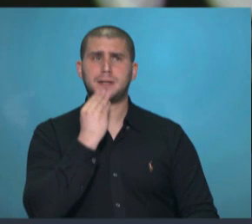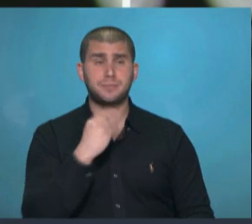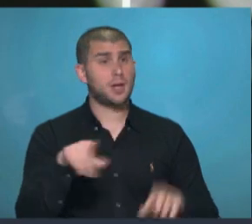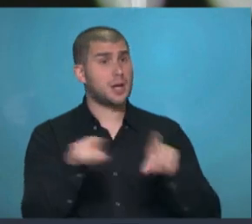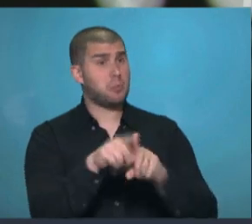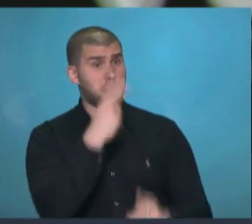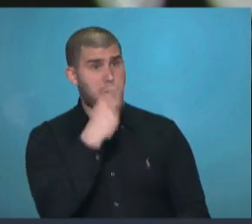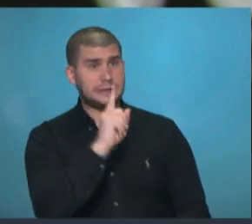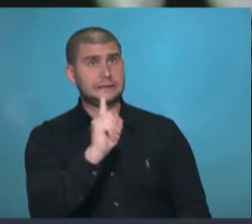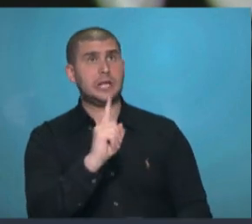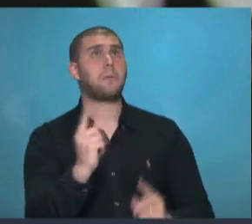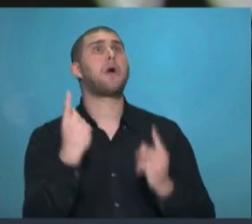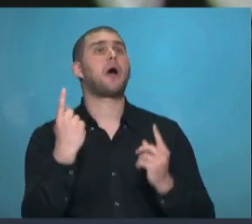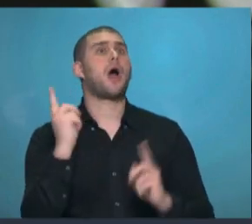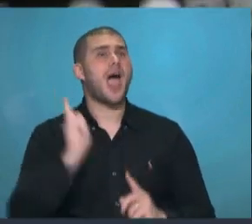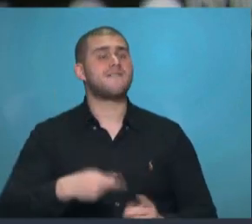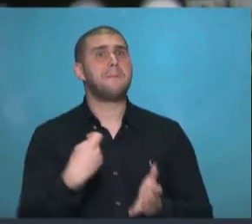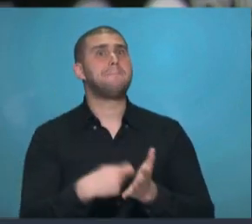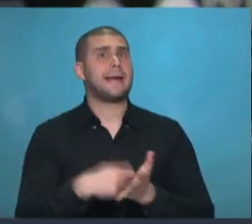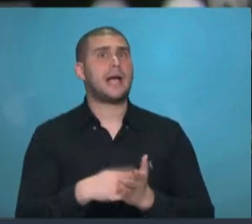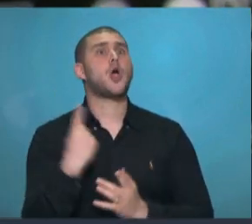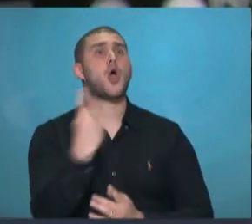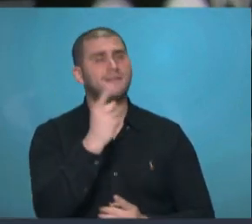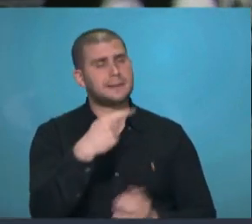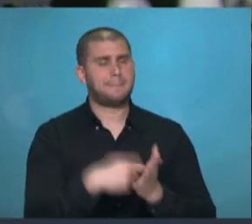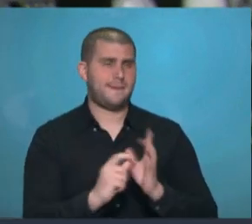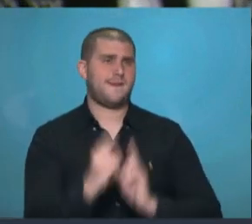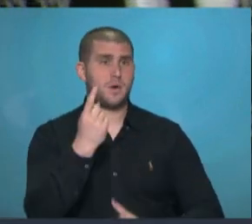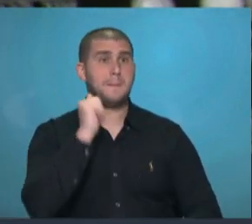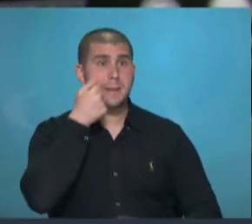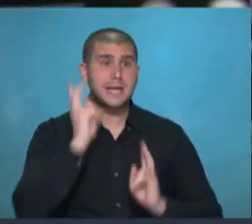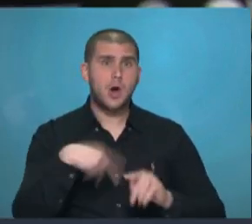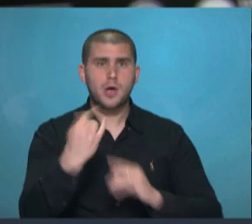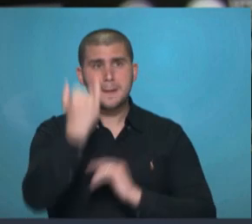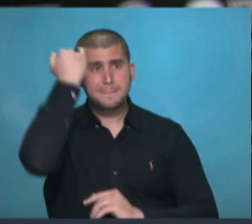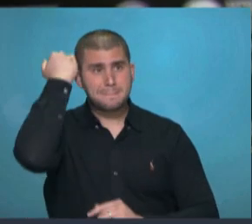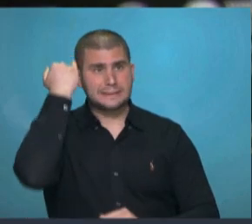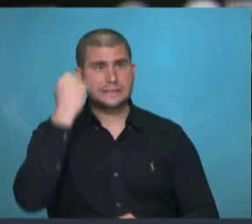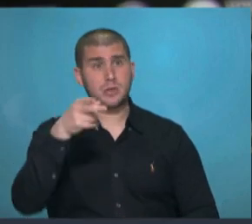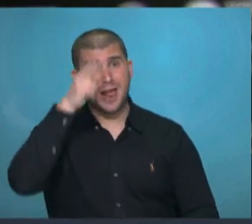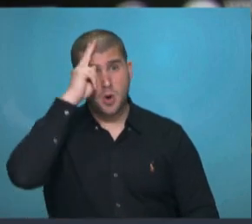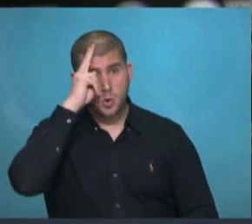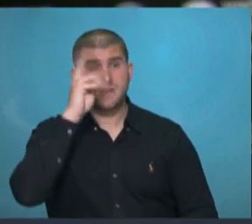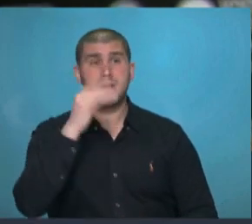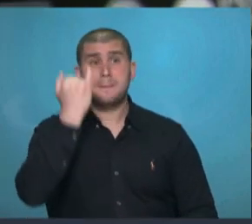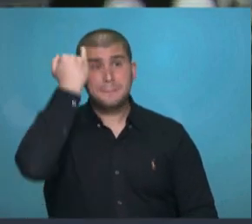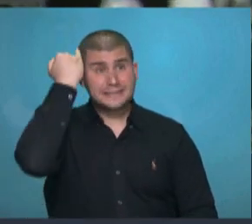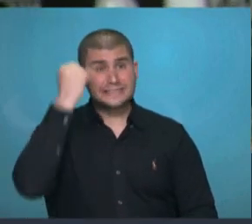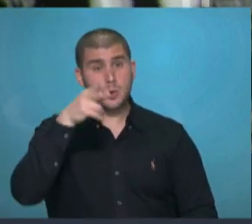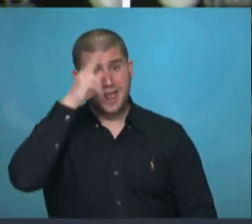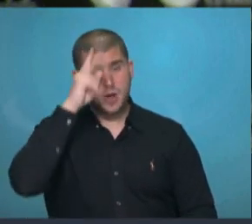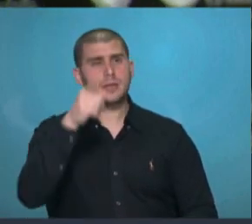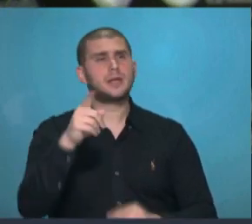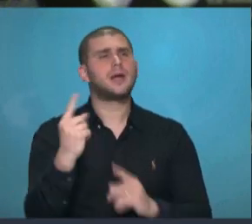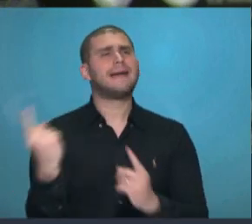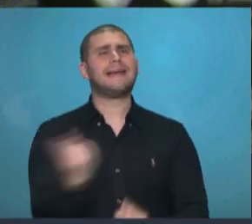זה לא בכל מחיר, אבל זה במחיר גבוה. מחר זה יגיע למזכירות הליכוד, ומזכירות הליכוד היא הגוף